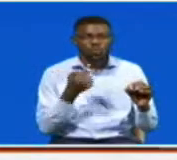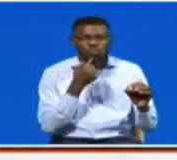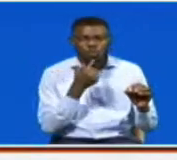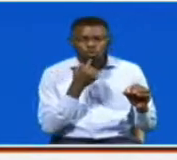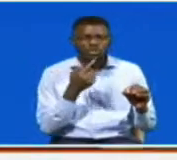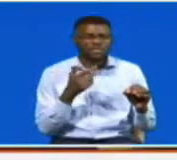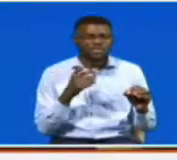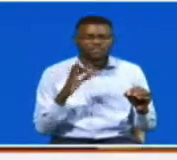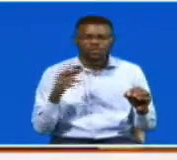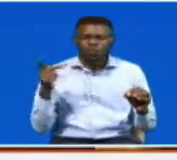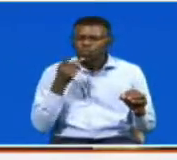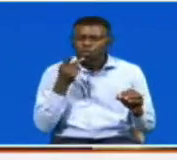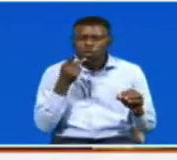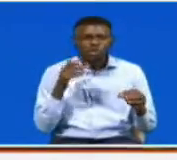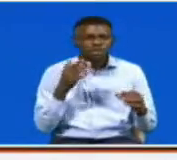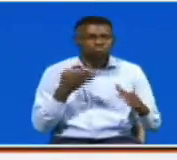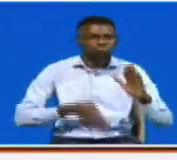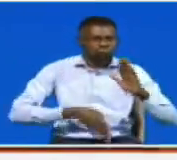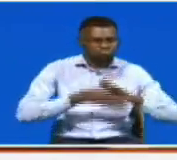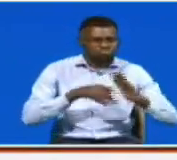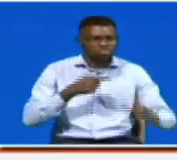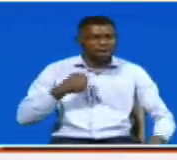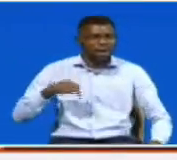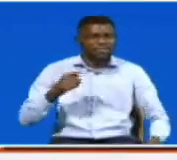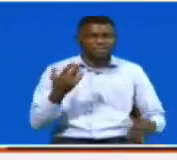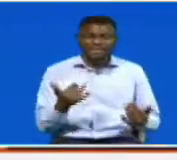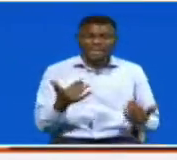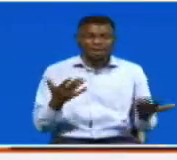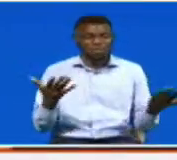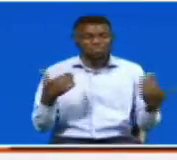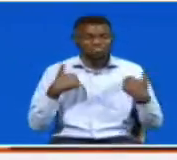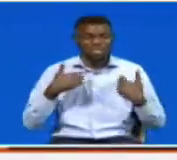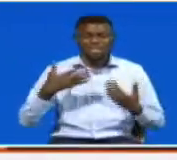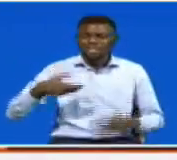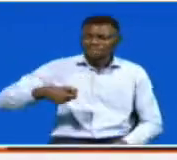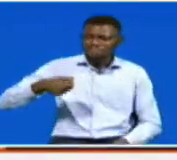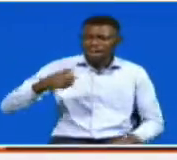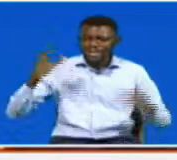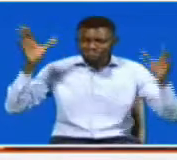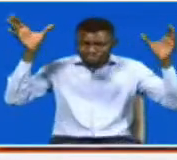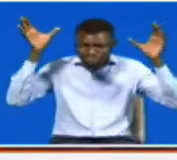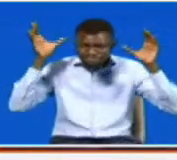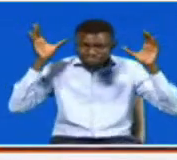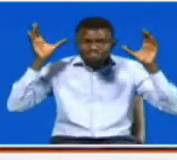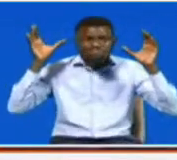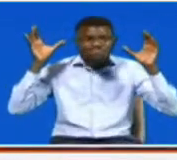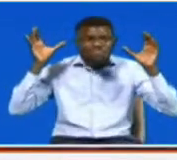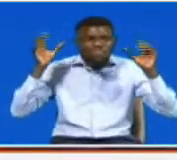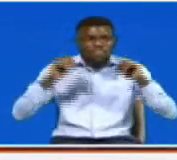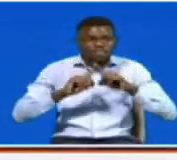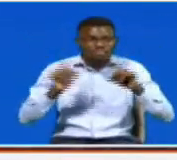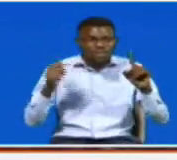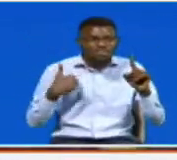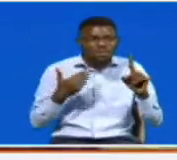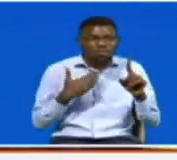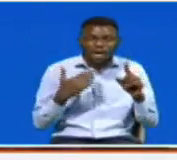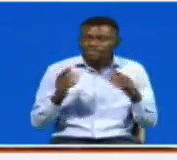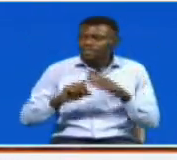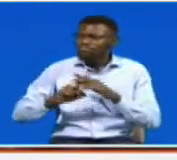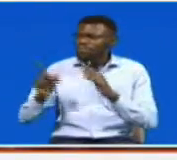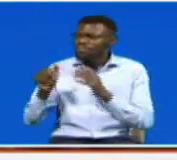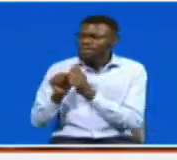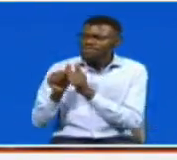kutufukuza sisi. Joni mimi nabeba baki saa hizi. Ataka kutoroka niende mbali sana. Sina